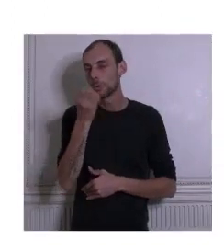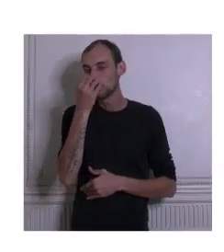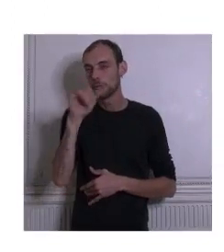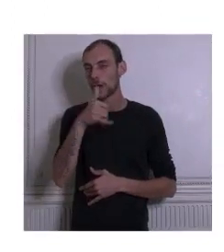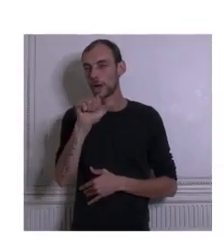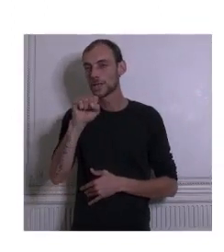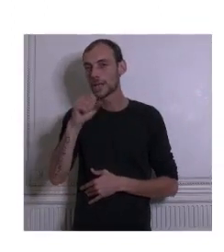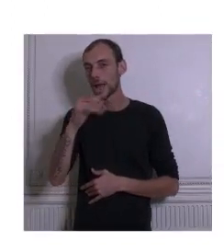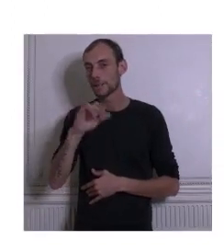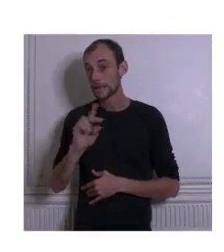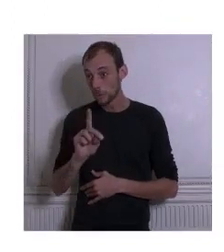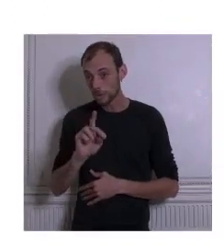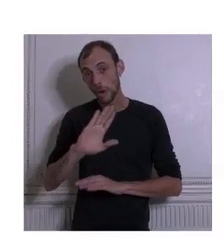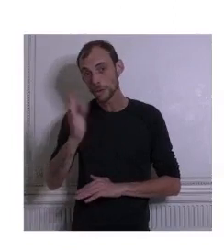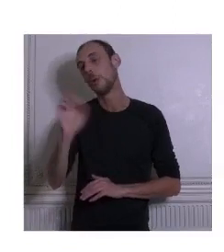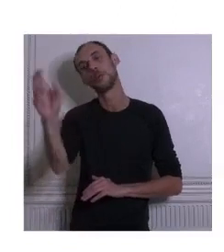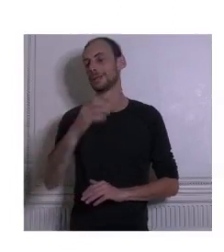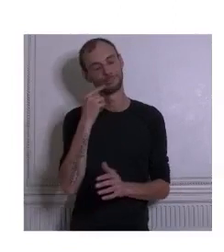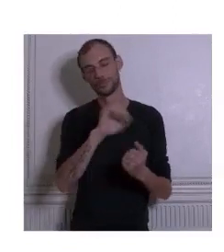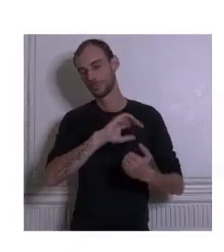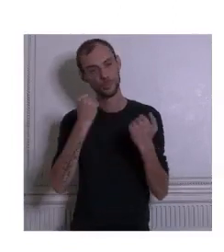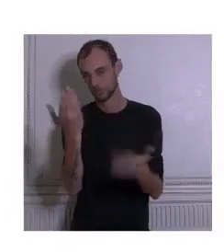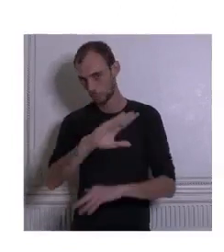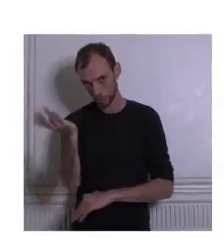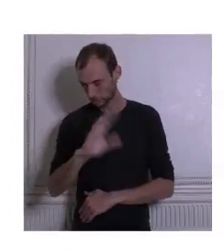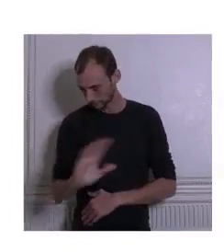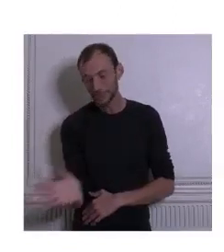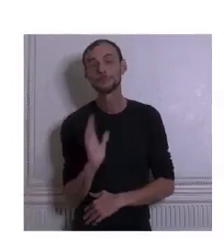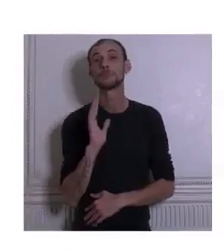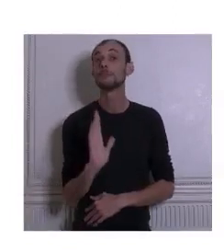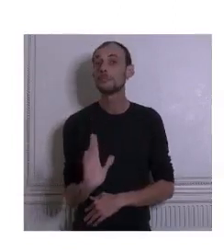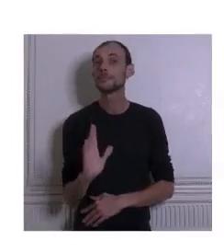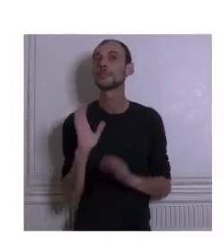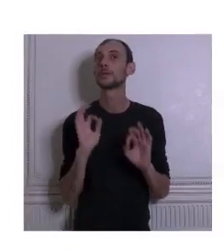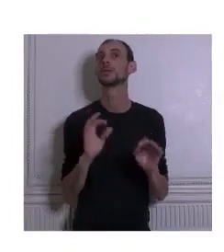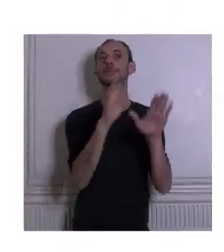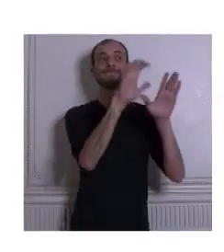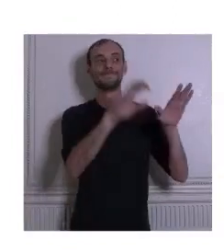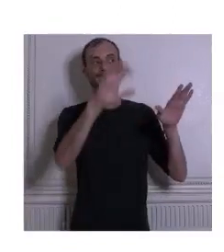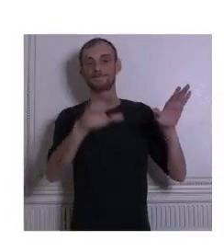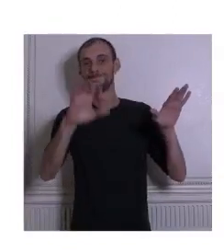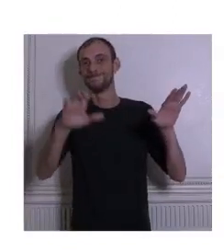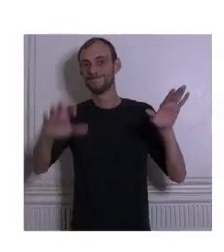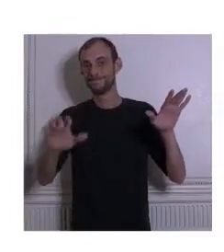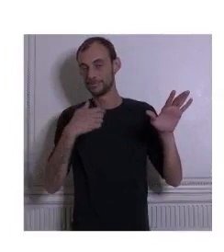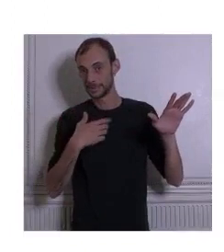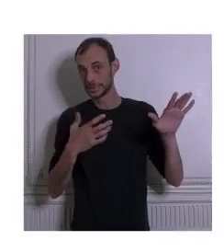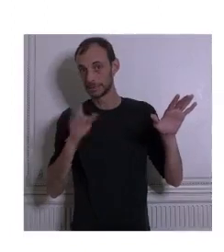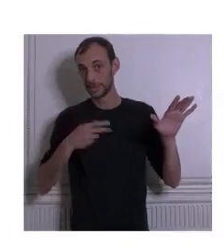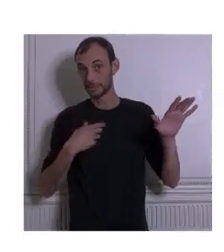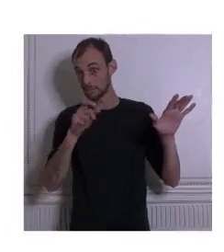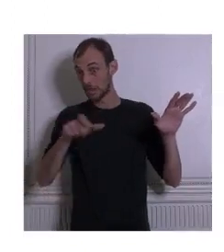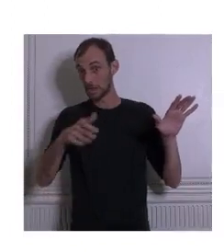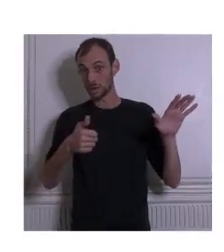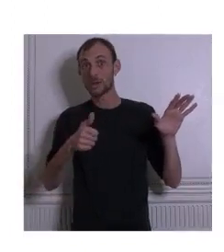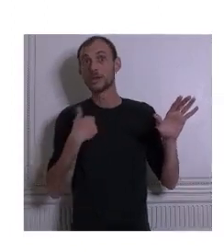Bon, je constate qu'au bout de 2 ans et demi, bientôt 3, le réseau de chaleur n'est toujours pas connecté à la piscine. C'est dommage, ça permettrait de se passer du gaz. Et donc, ce que